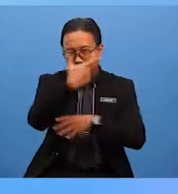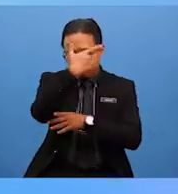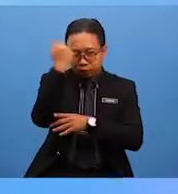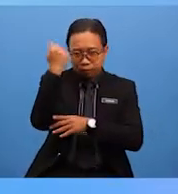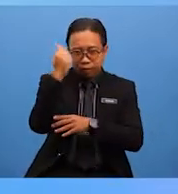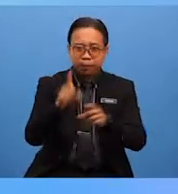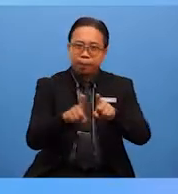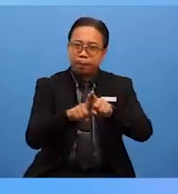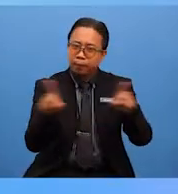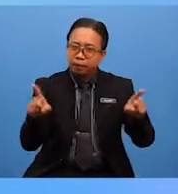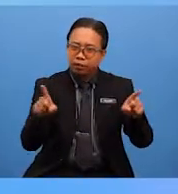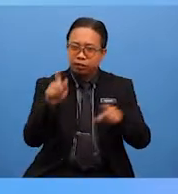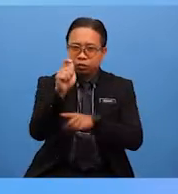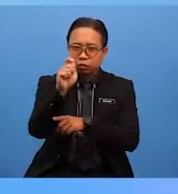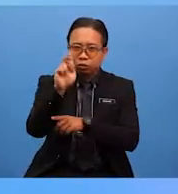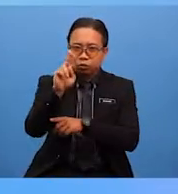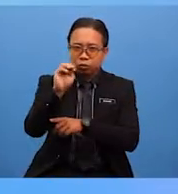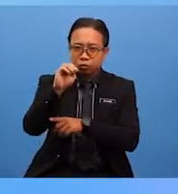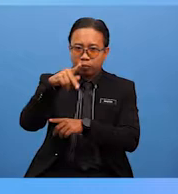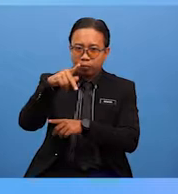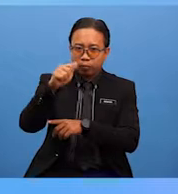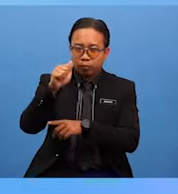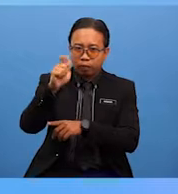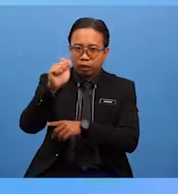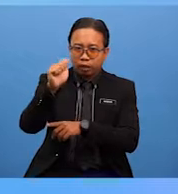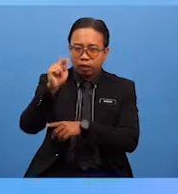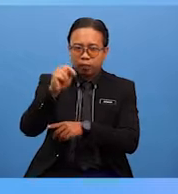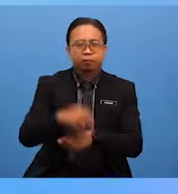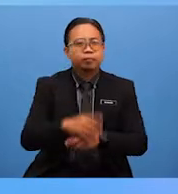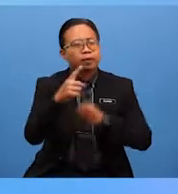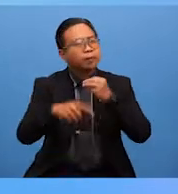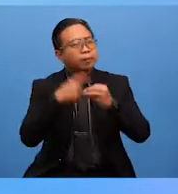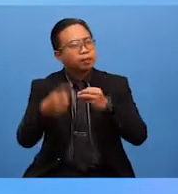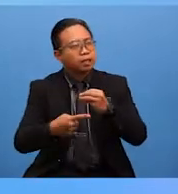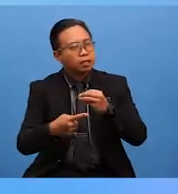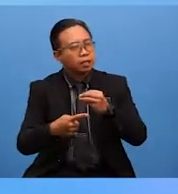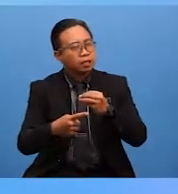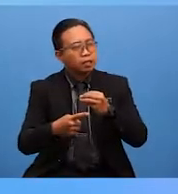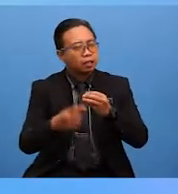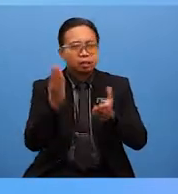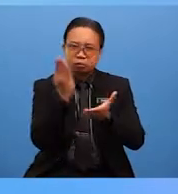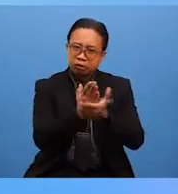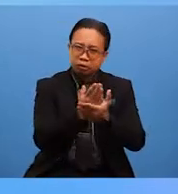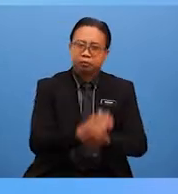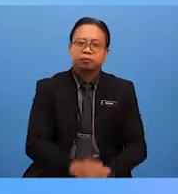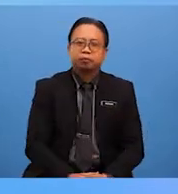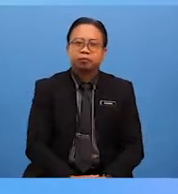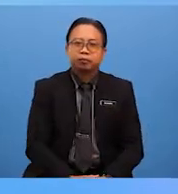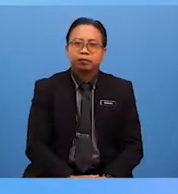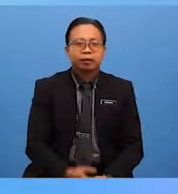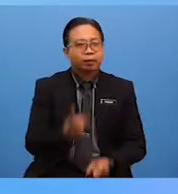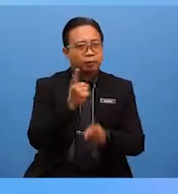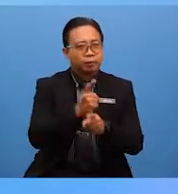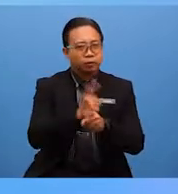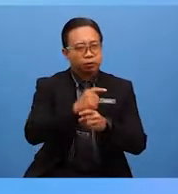pedesaan ketempatan dan Bhineka pengaliran HP ini akan terhenti betul